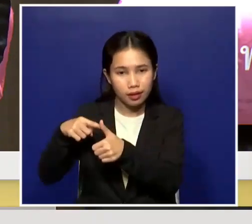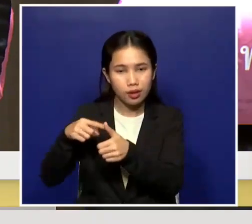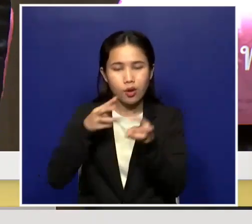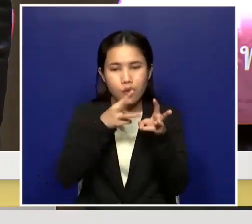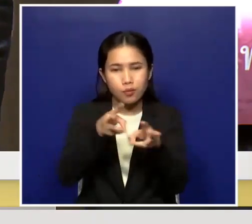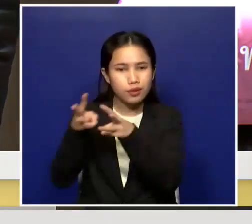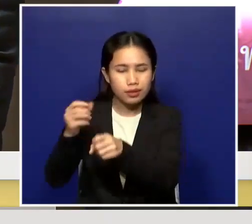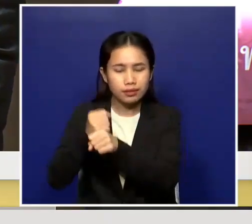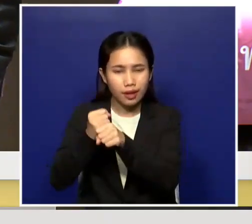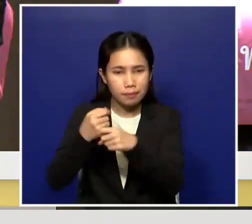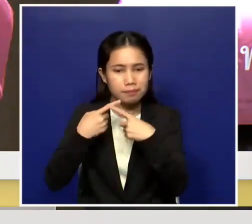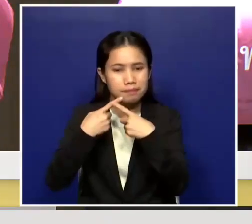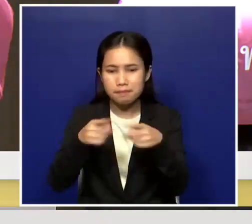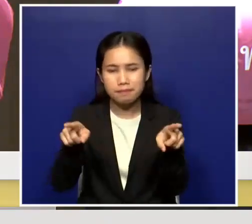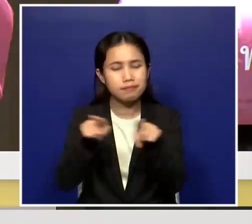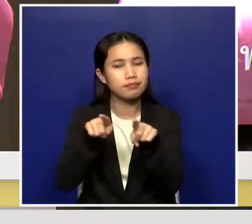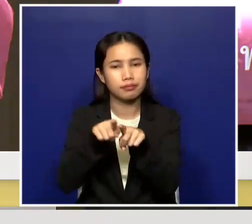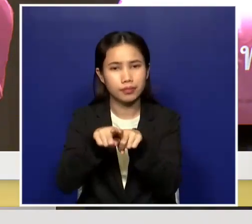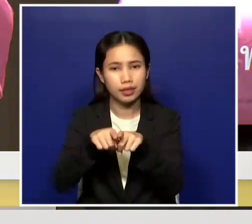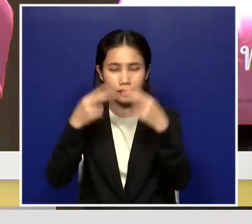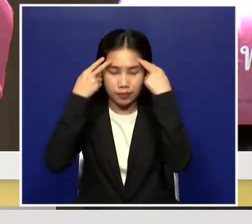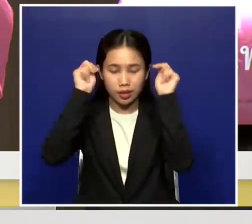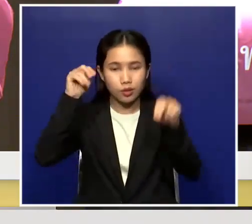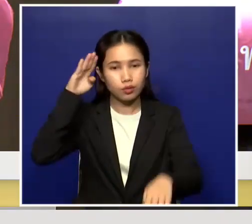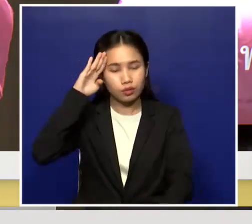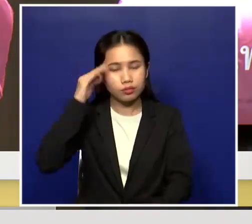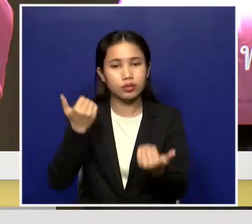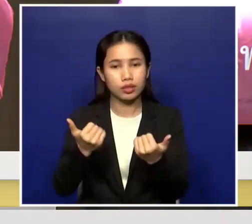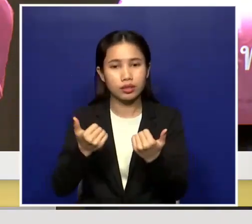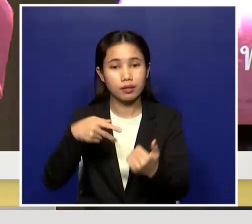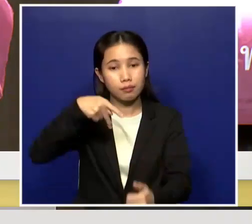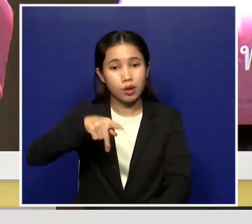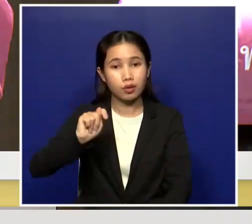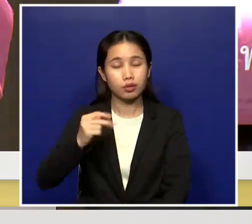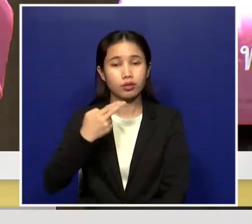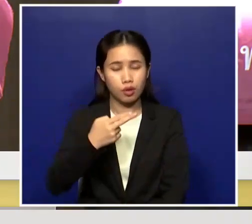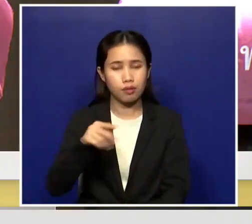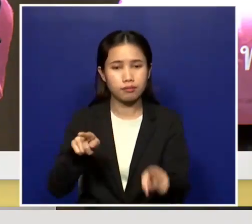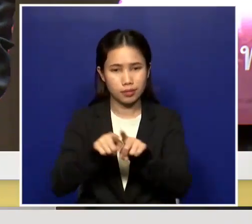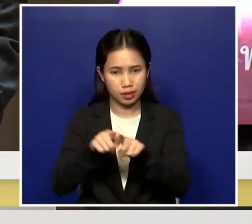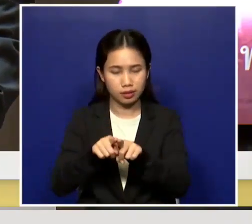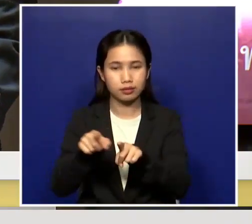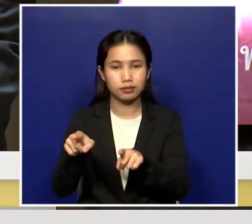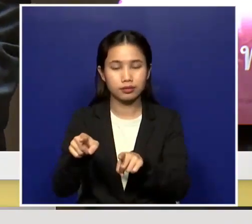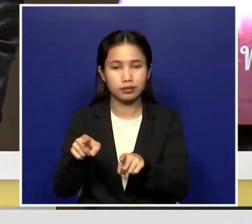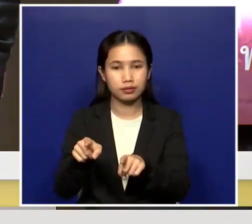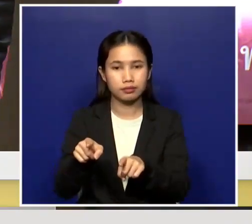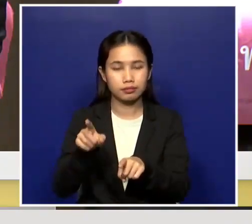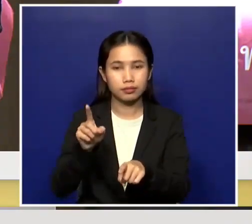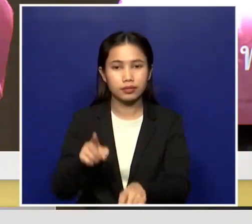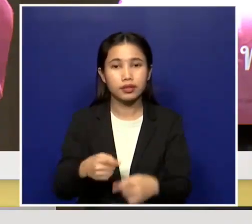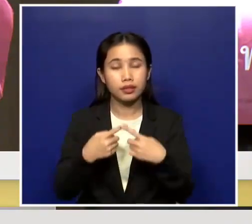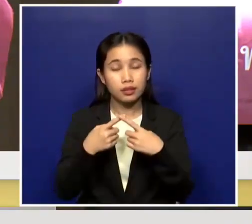ทธ์ในขณะนี้เลยนี่ไงเข้าคุณประยุทธ์แล้วพันโทคนนี้ก็อยู่ในเป้าหมายการปราบปรามจนเข